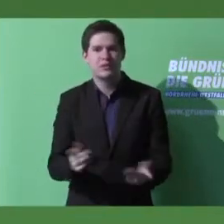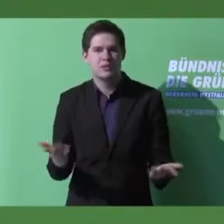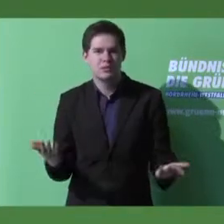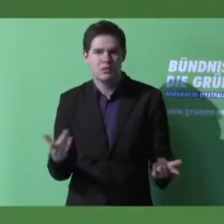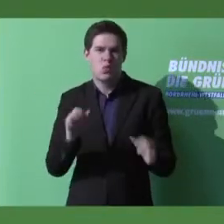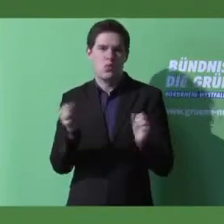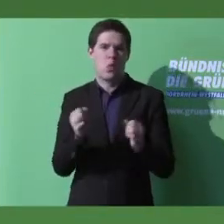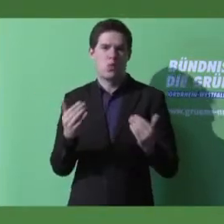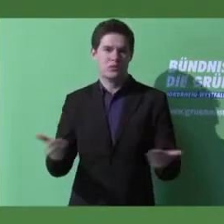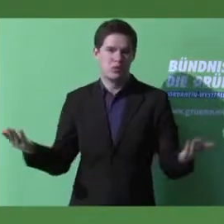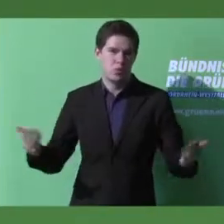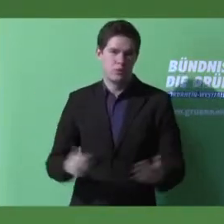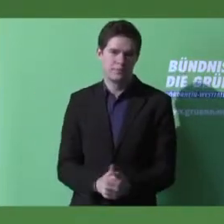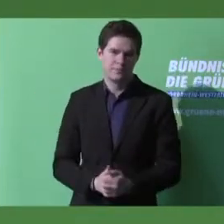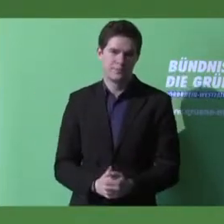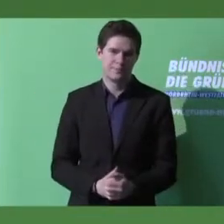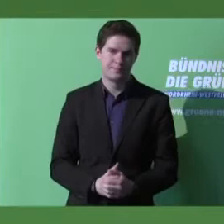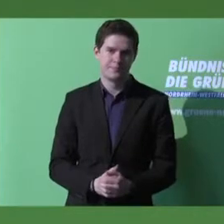Aber